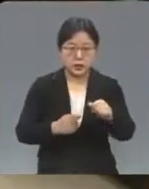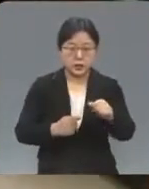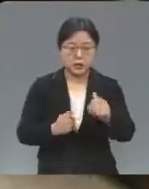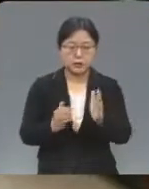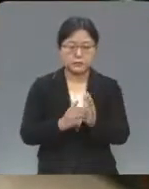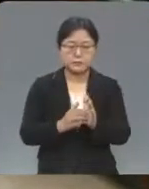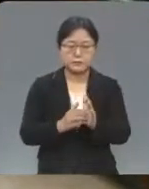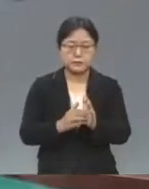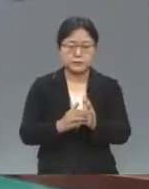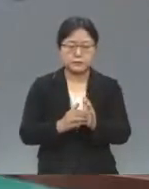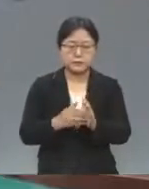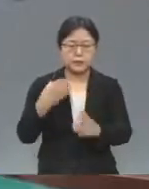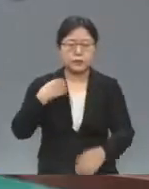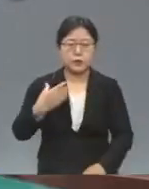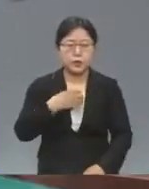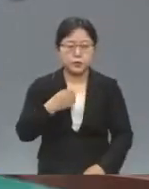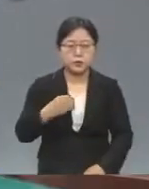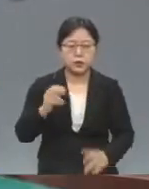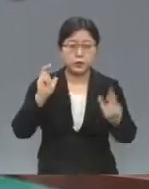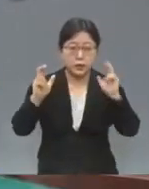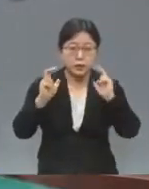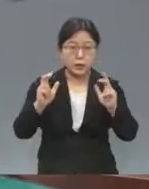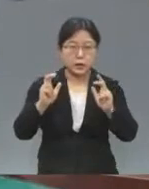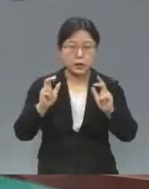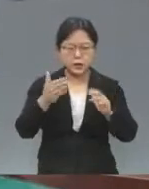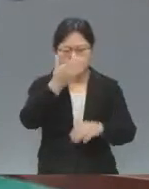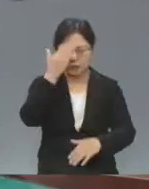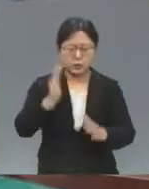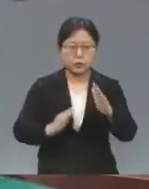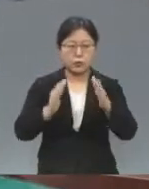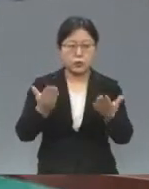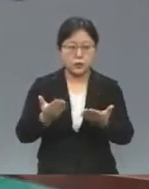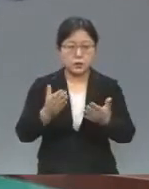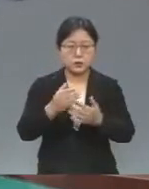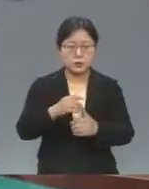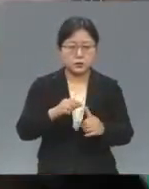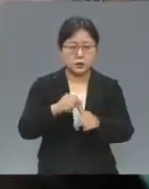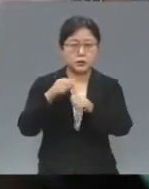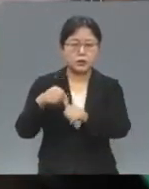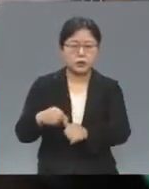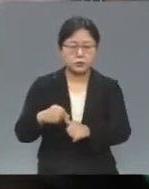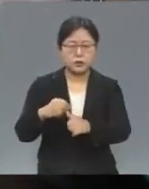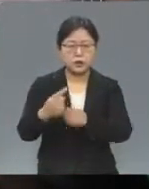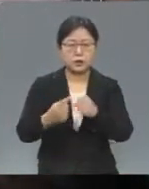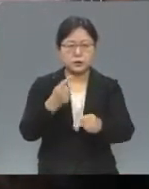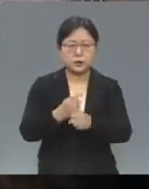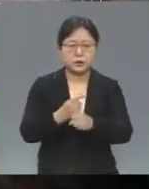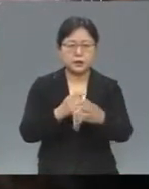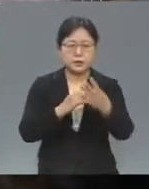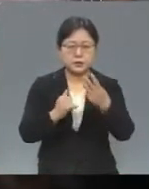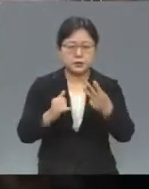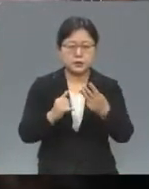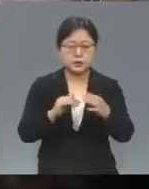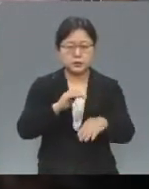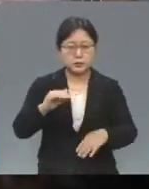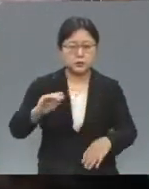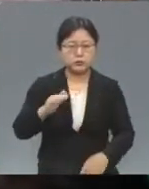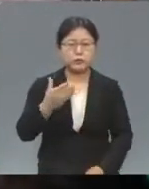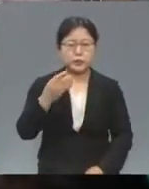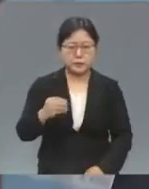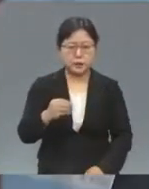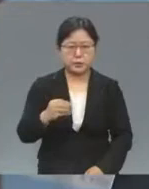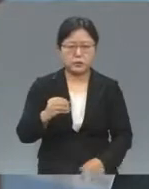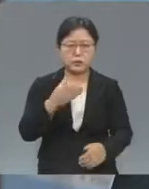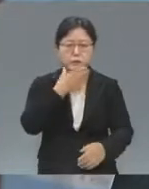뒤에 따라 부안군은 기업들이 청년을 정규직으로 채용할 경우 매년 최대 제명의 청년을 기준으로 900만 원의